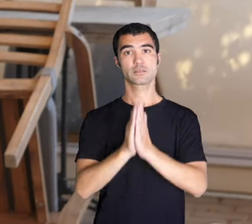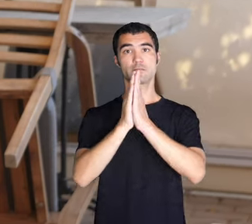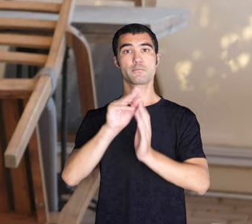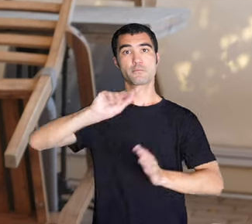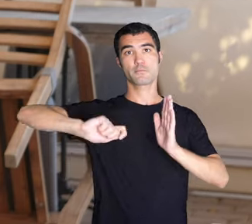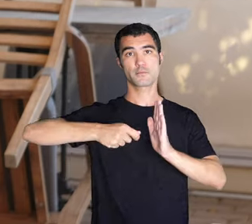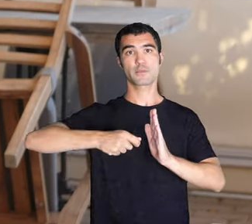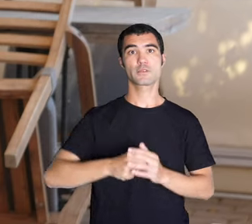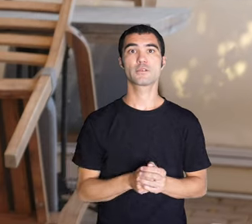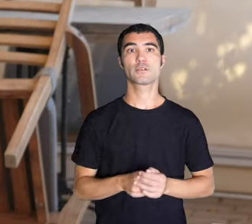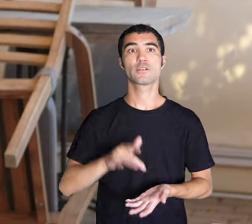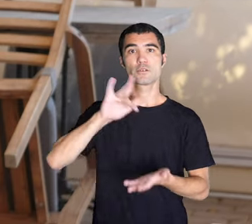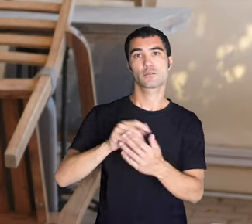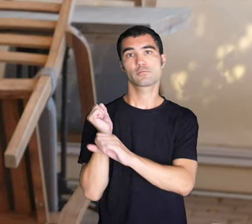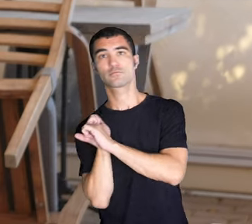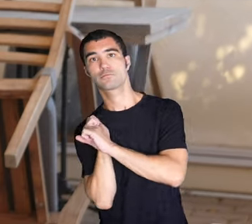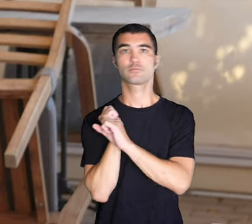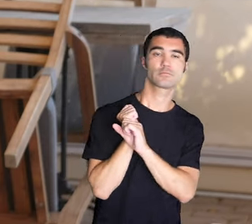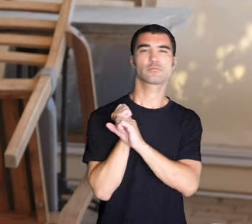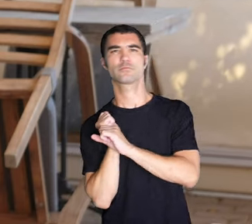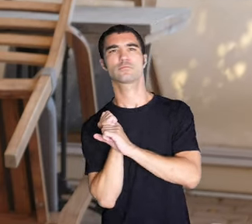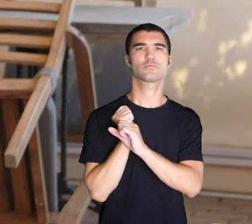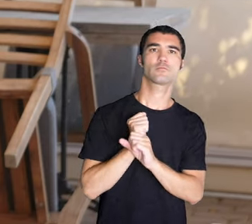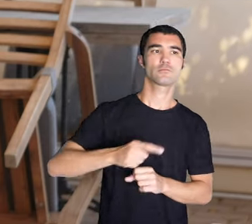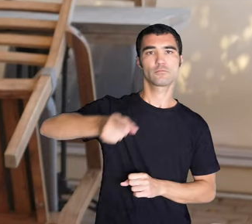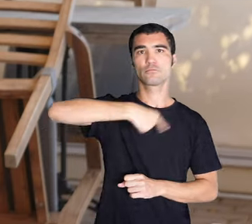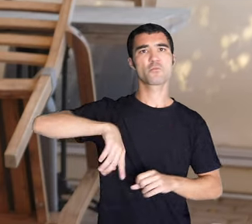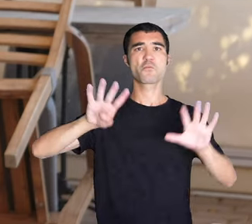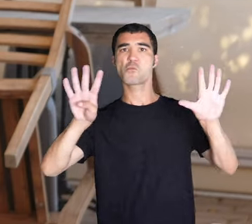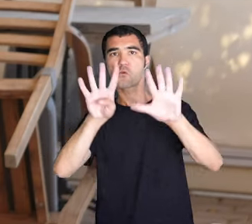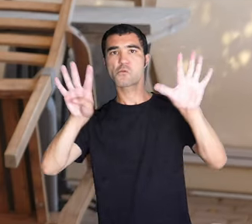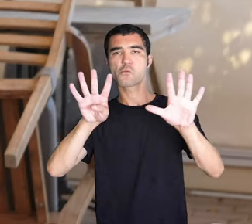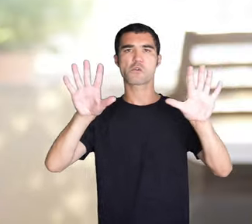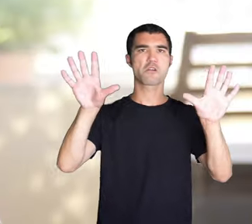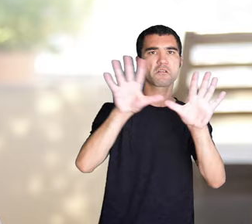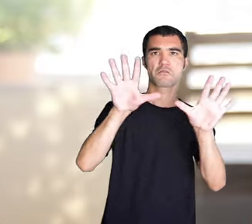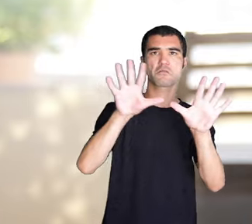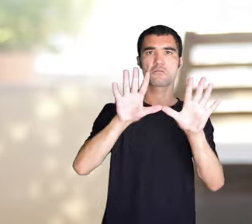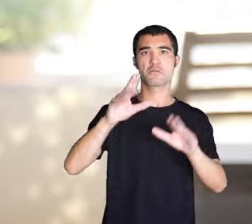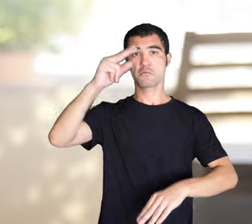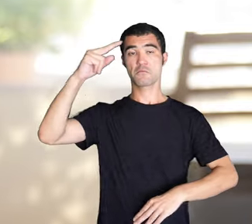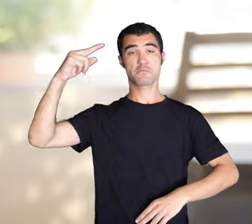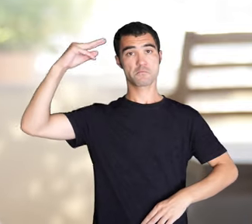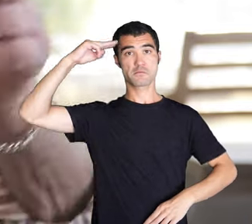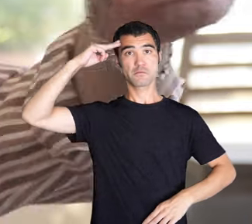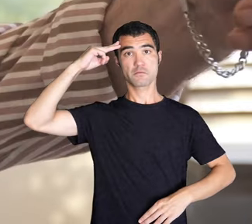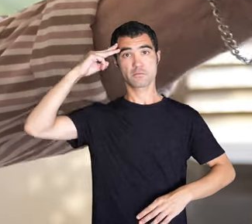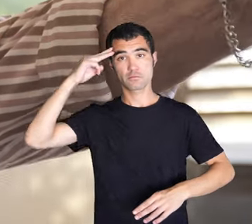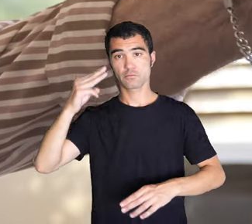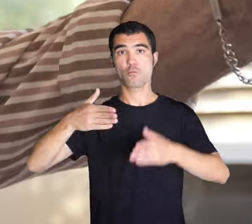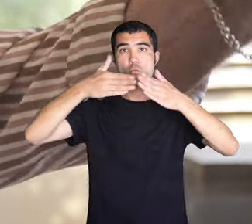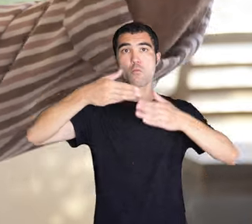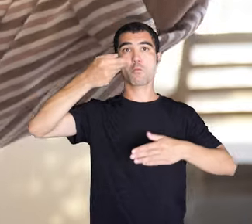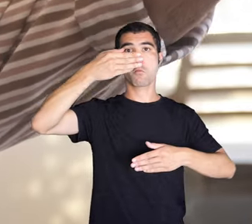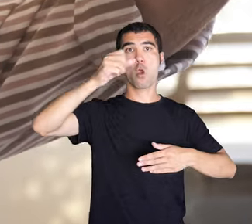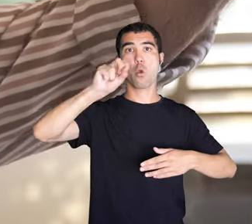van fer una feina, una professor, i entre eren de més 9 o 10 mariners i m'ho carregàrem un bau de